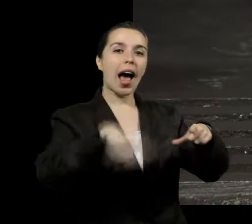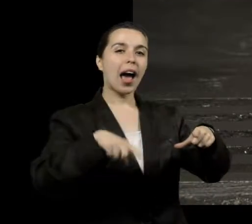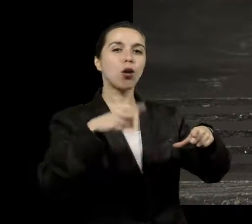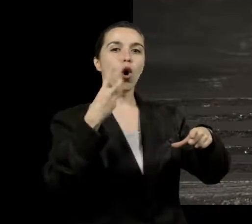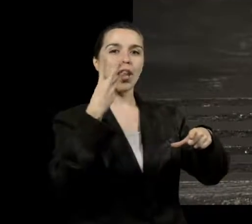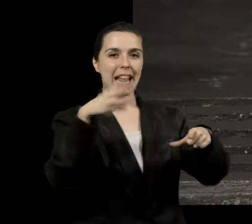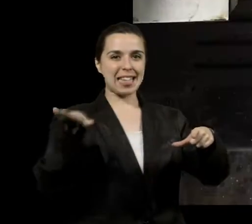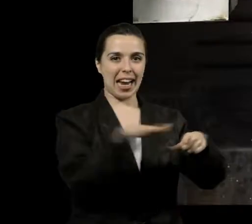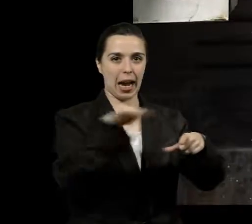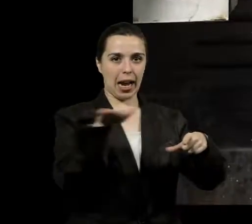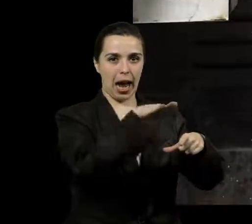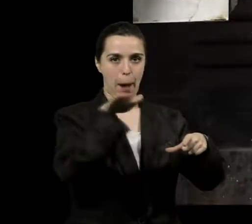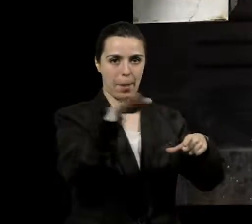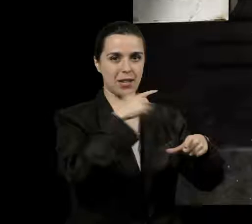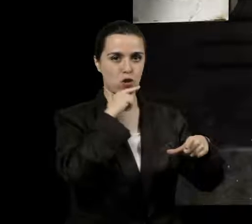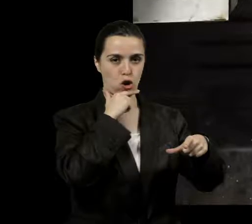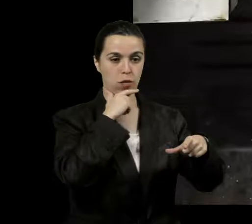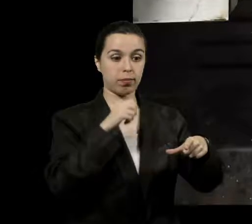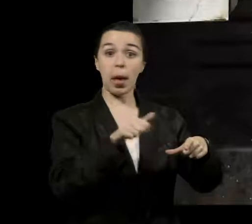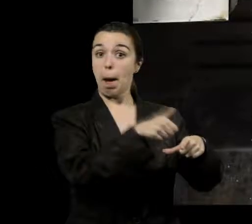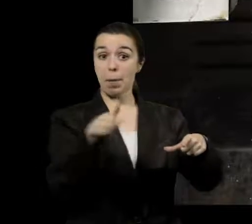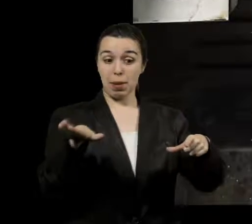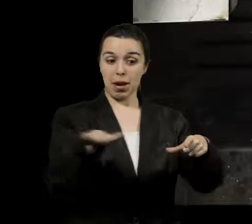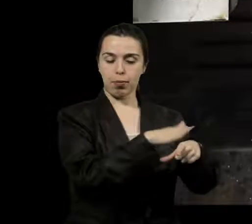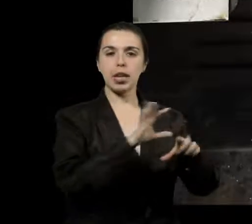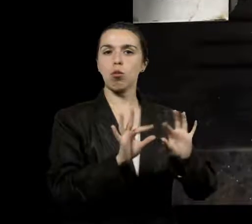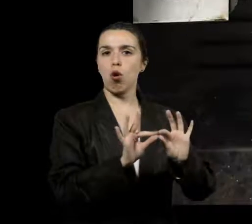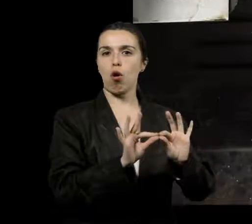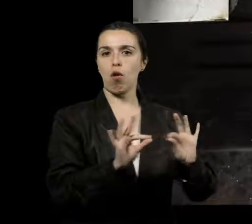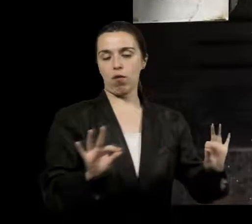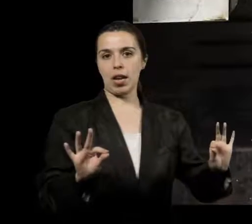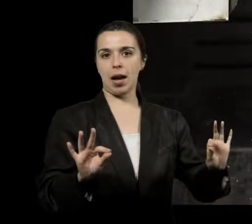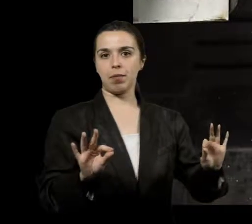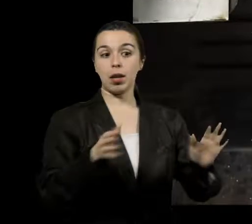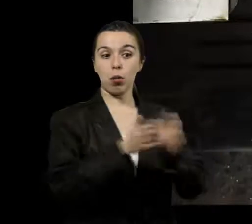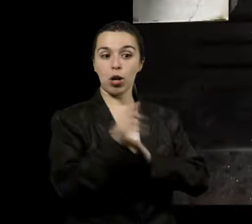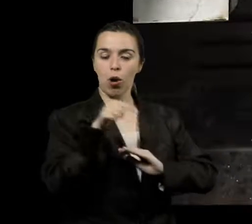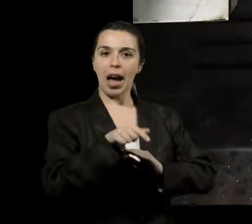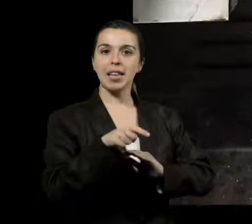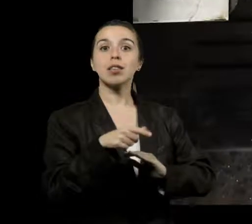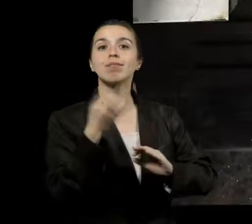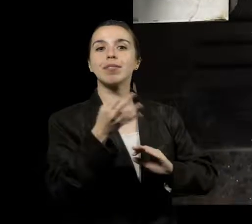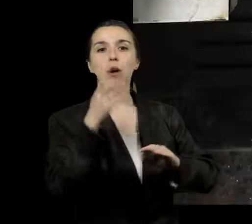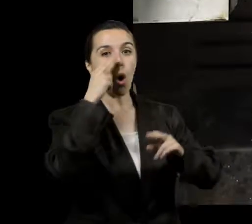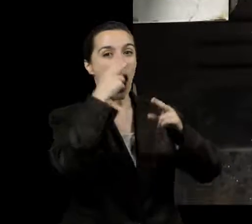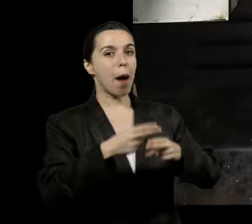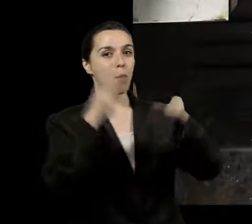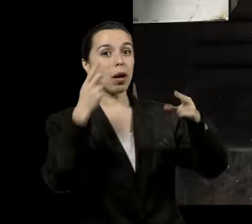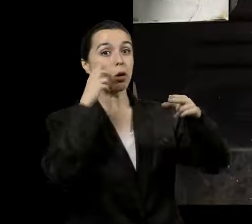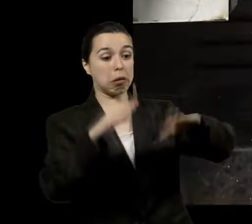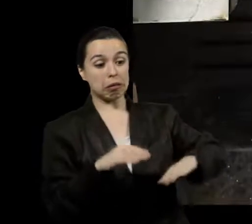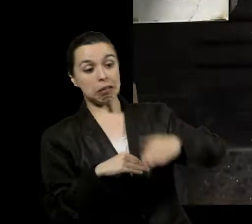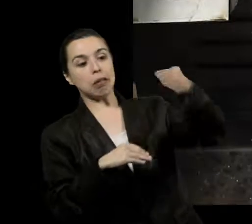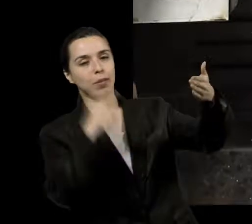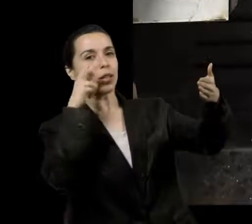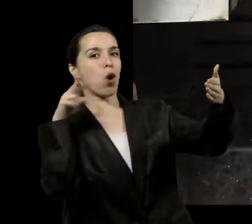Un hidràulic està format per 3 capes. La primera capa que realitza és la fina. És la del dibuix i